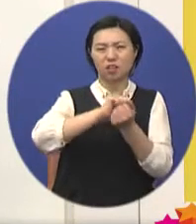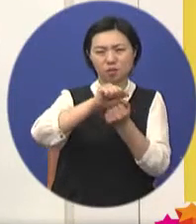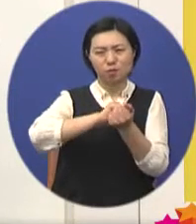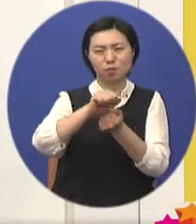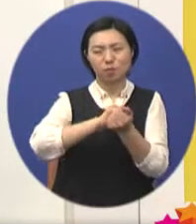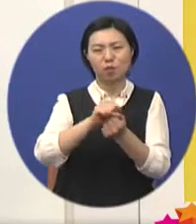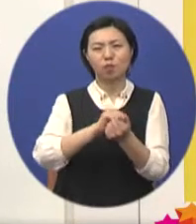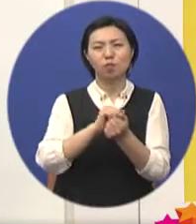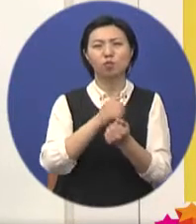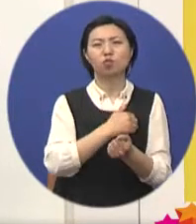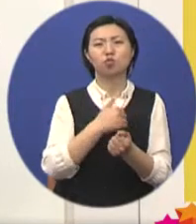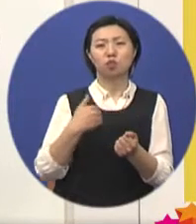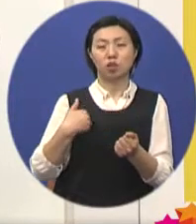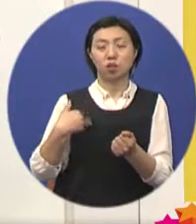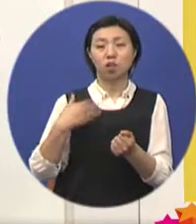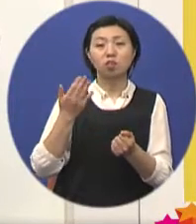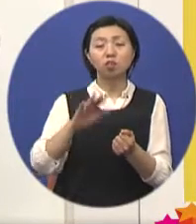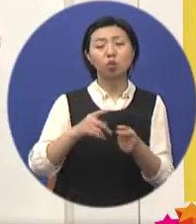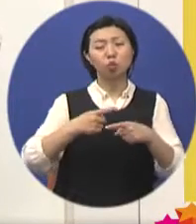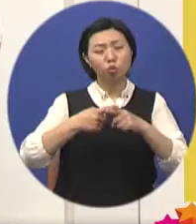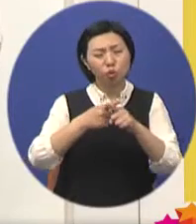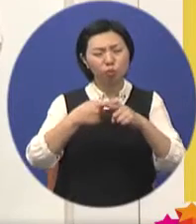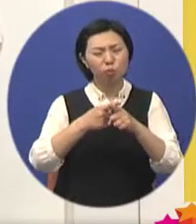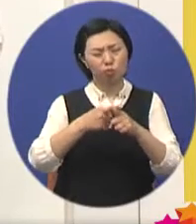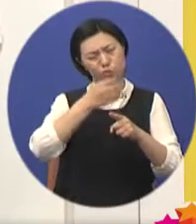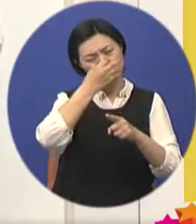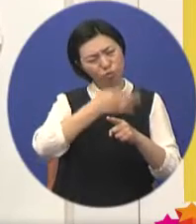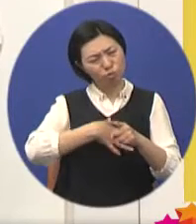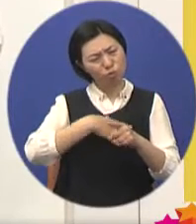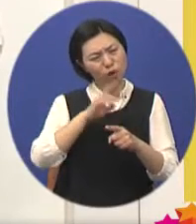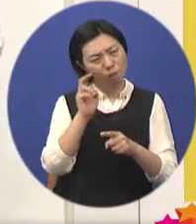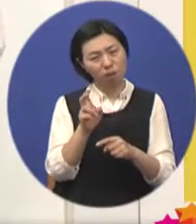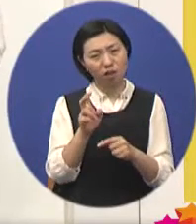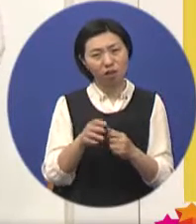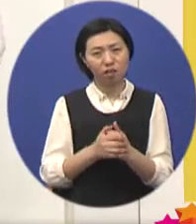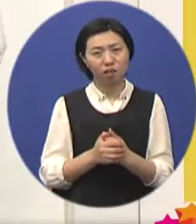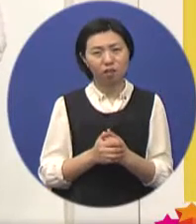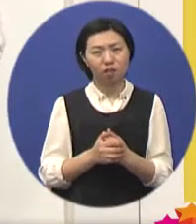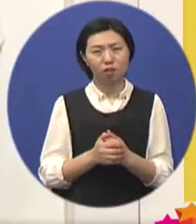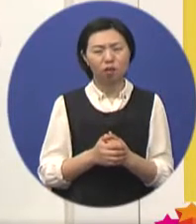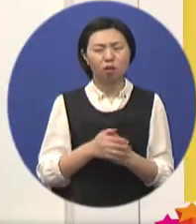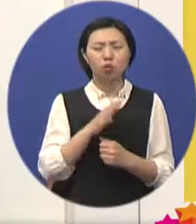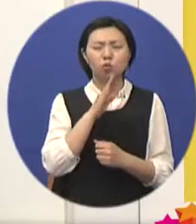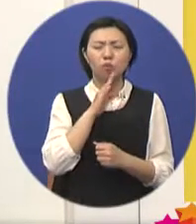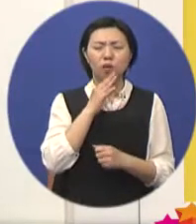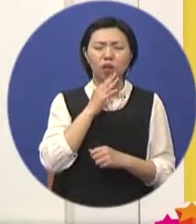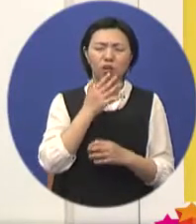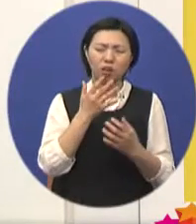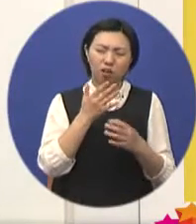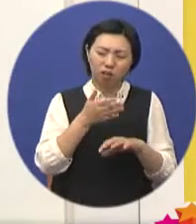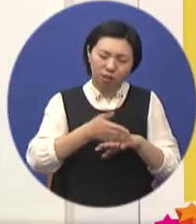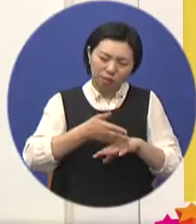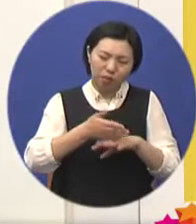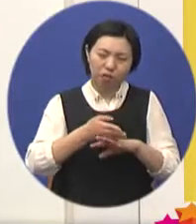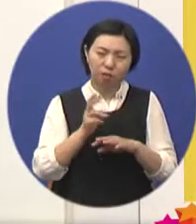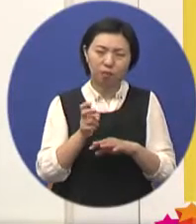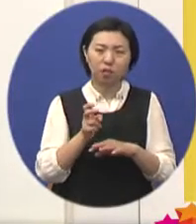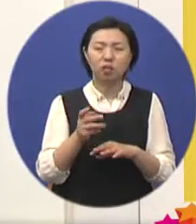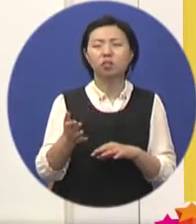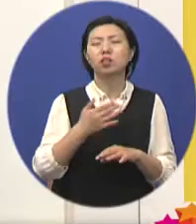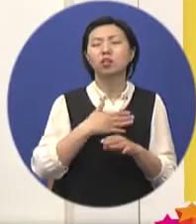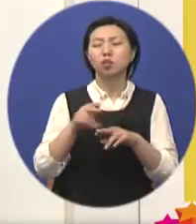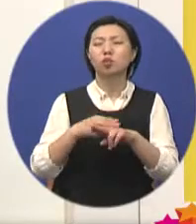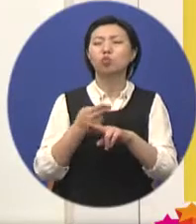돼요. 아니, 네. 그거 뜨려면 보통 일이 아닌데. 그러니까, 얼마나 감사하고 고마워요. 네. 해드리고